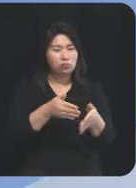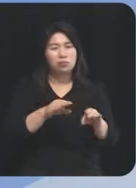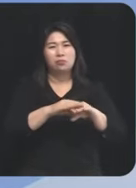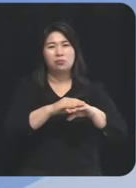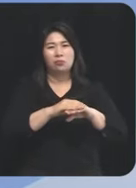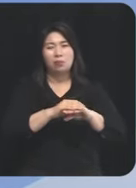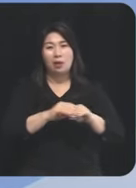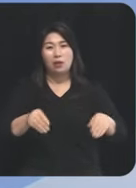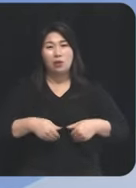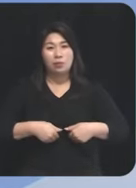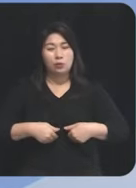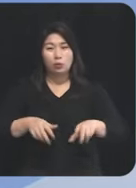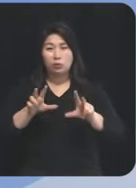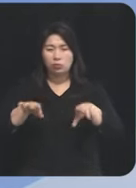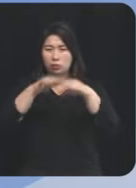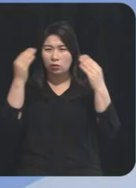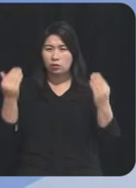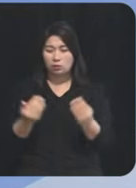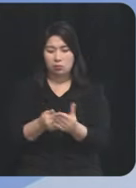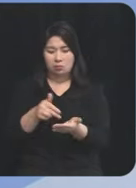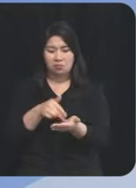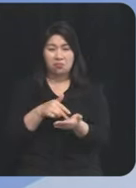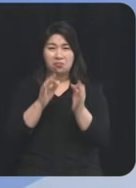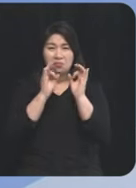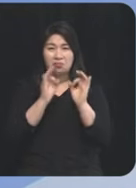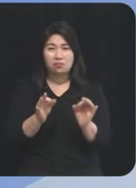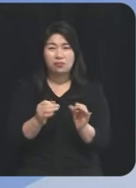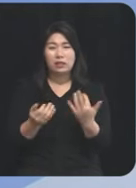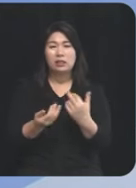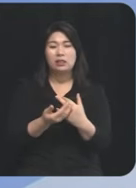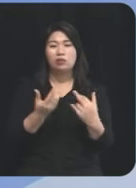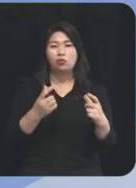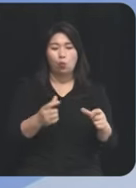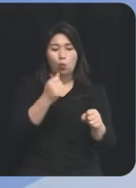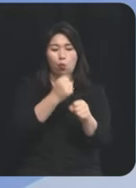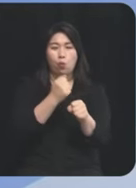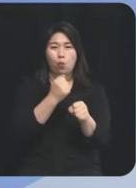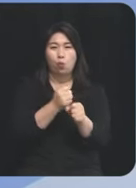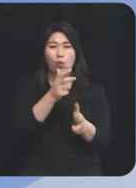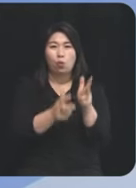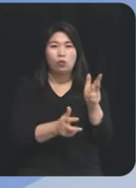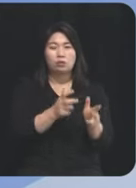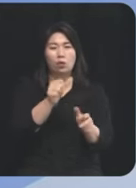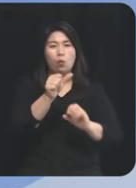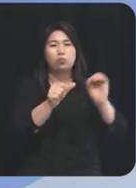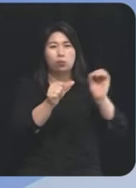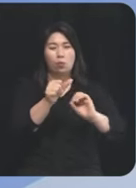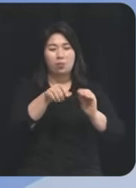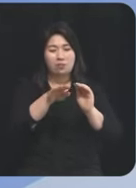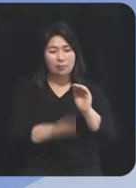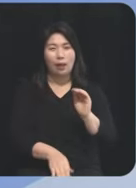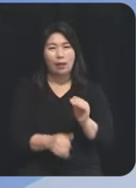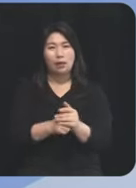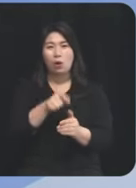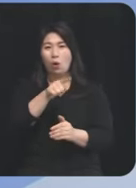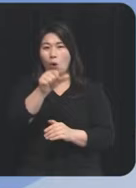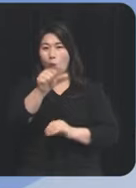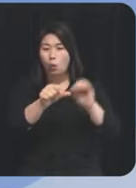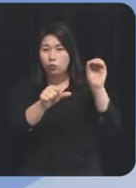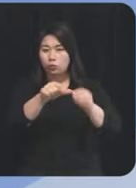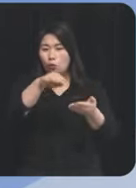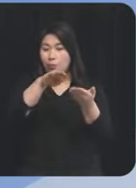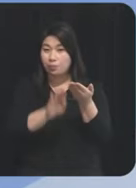지금 전체적으로 봤을 때 제조업의 비율이 5% 이내입니다. 저는 이 5% 이내인